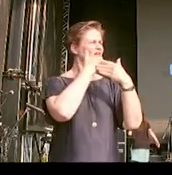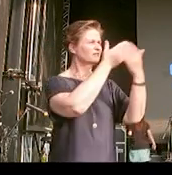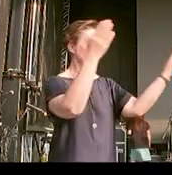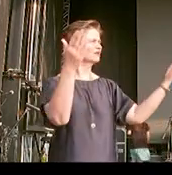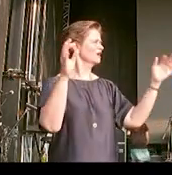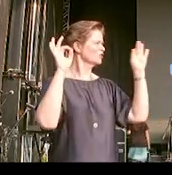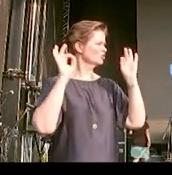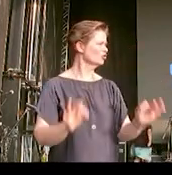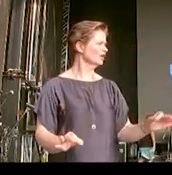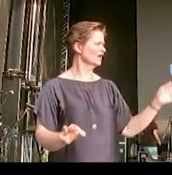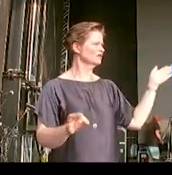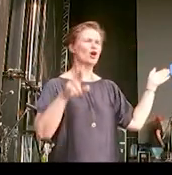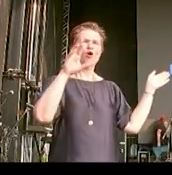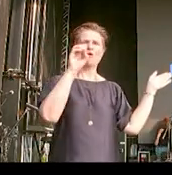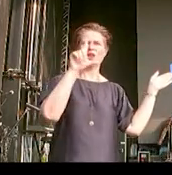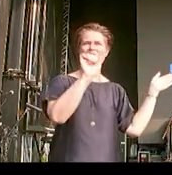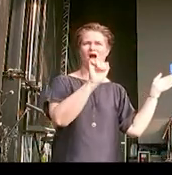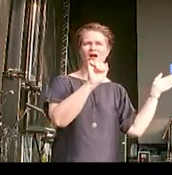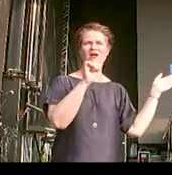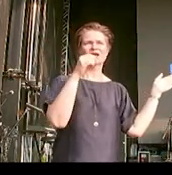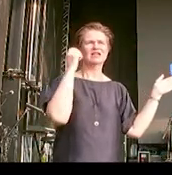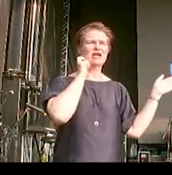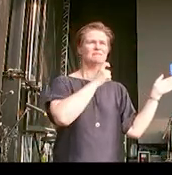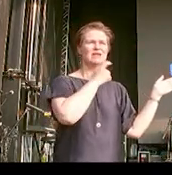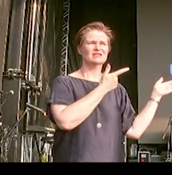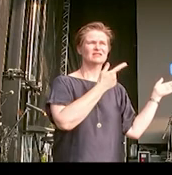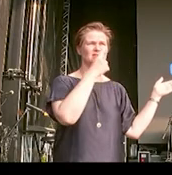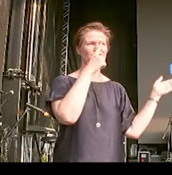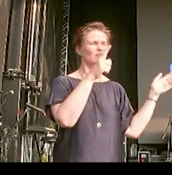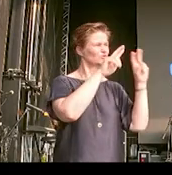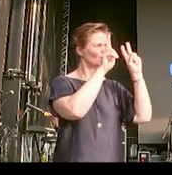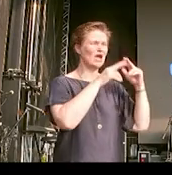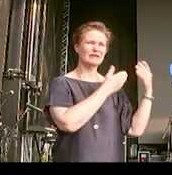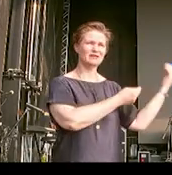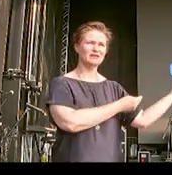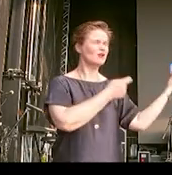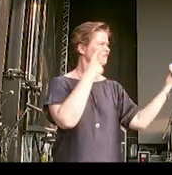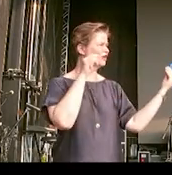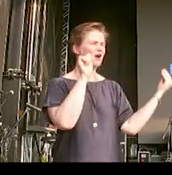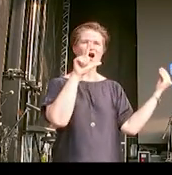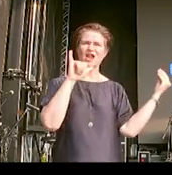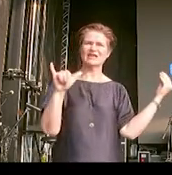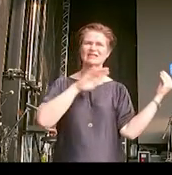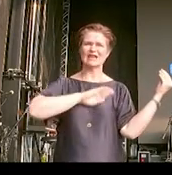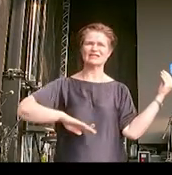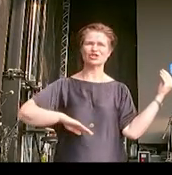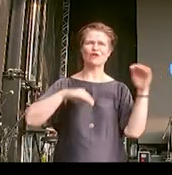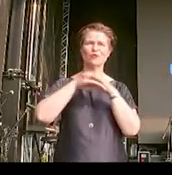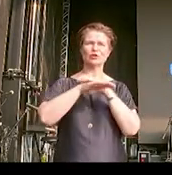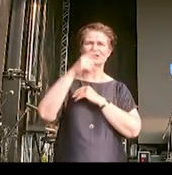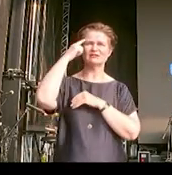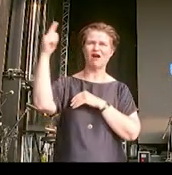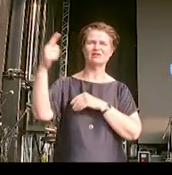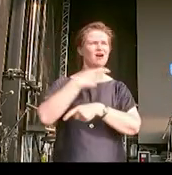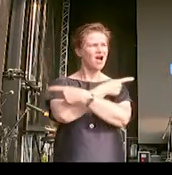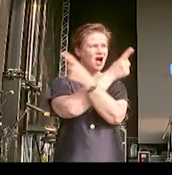bei dir, Rola, aus Chemnitz von Welcome United, bei meinem Freund Ali vom Sächsischen Flüchtlingsrat und all denen, die hier für die